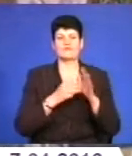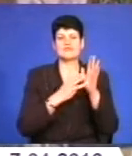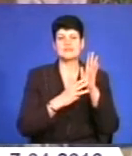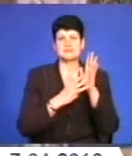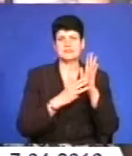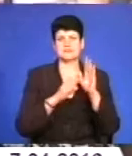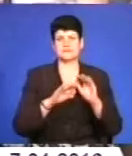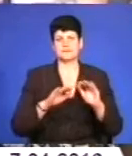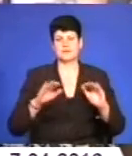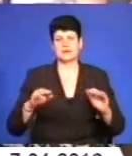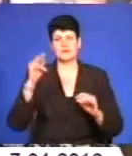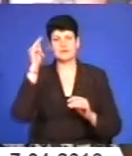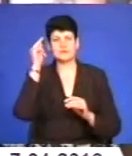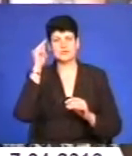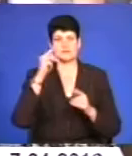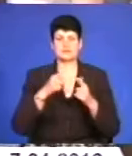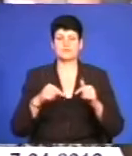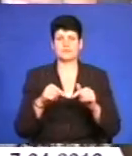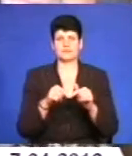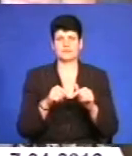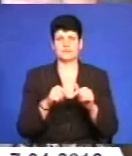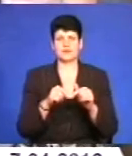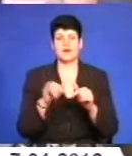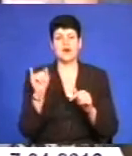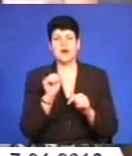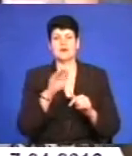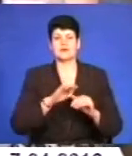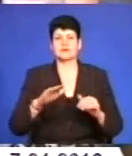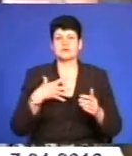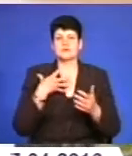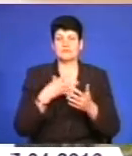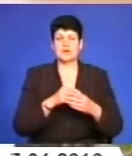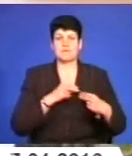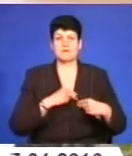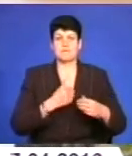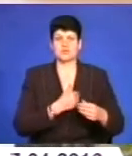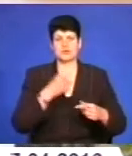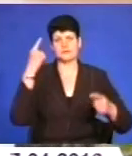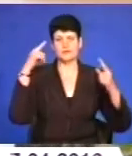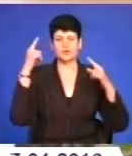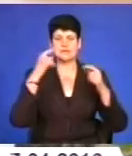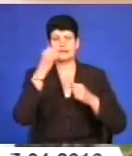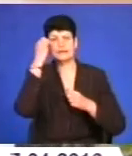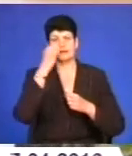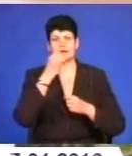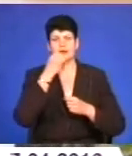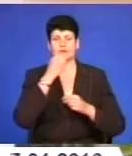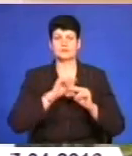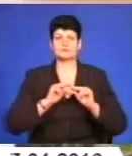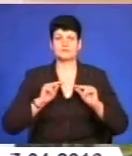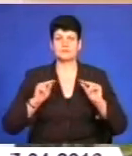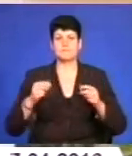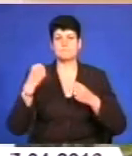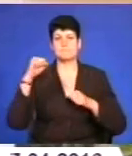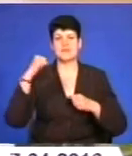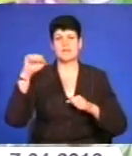80 учням, які навчаються на відділі. А учні своєю працею і бажанням творити віддячують наставникам перемогами